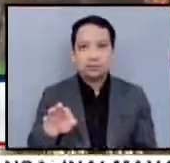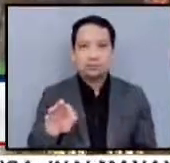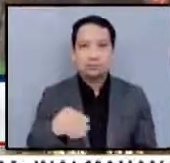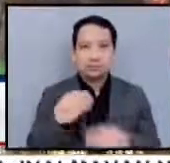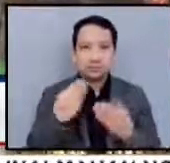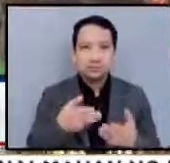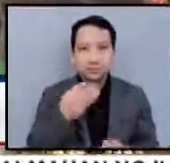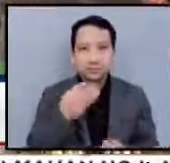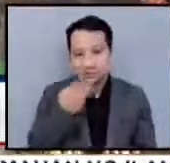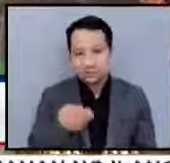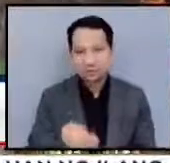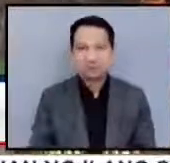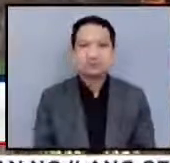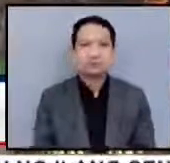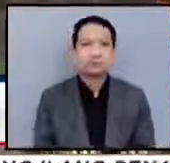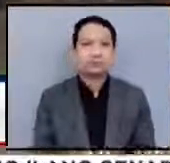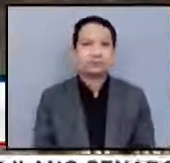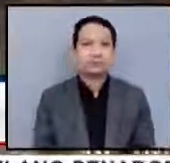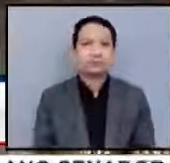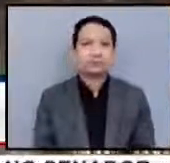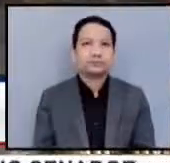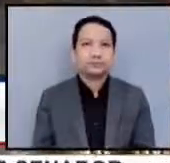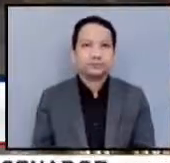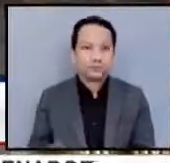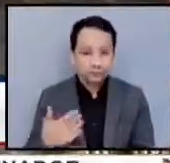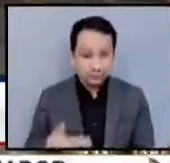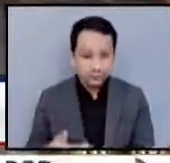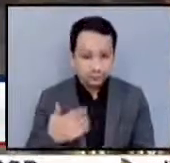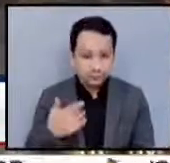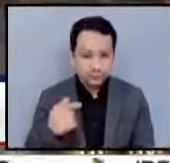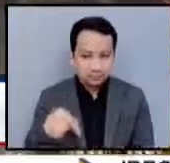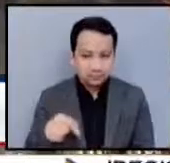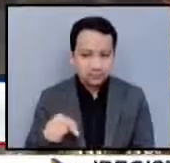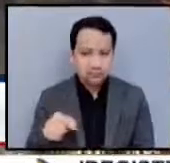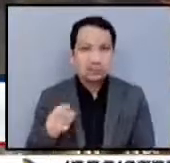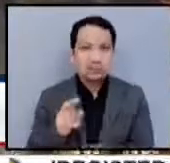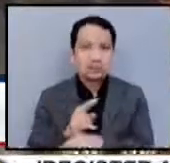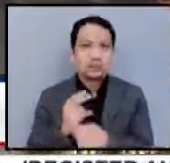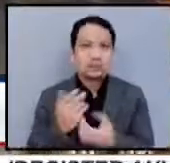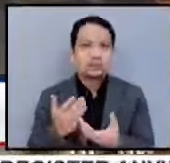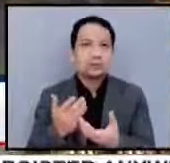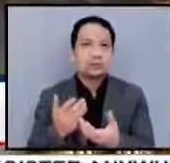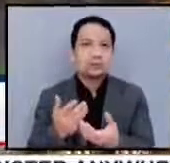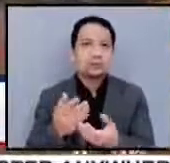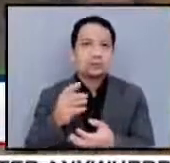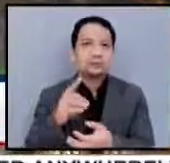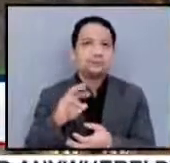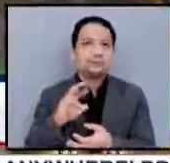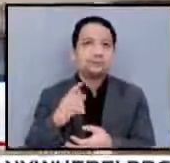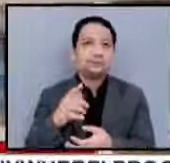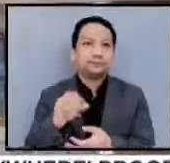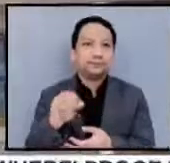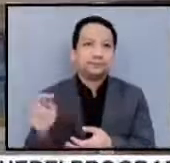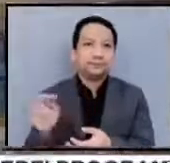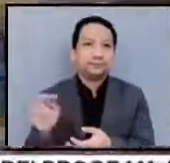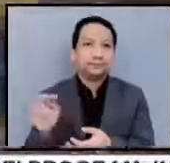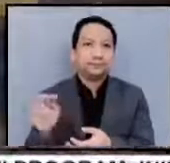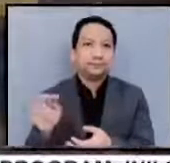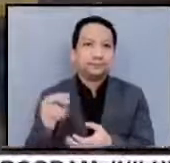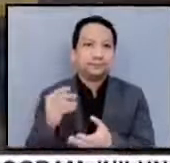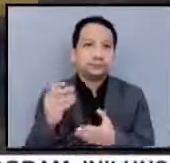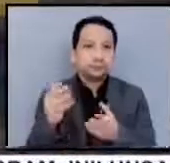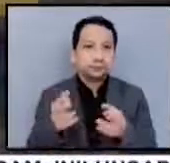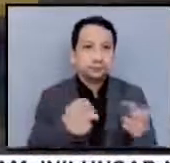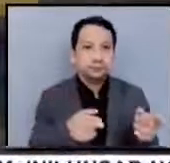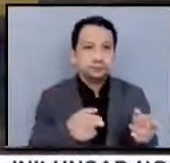Ang medyo bumubuhay ngayon lang dito sa ating, ang Dragon ang nagbibigay ng pero party-party lang. Dumoble ang